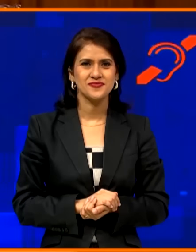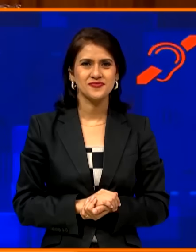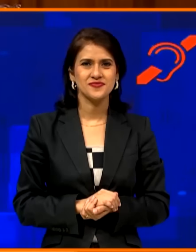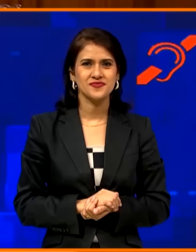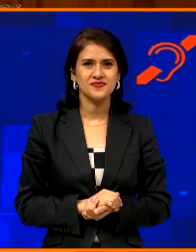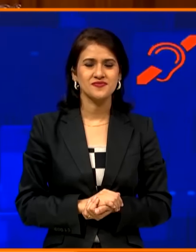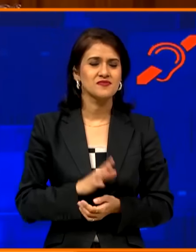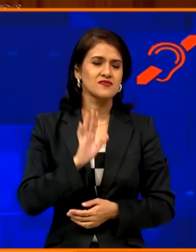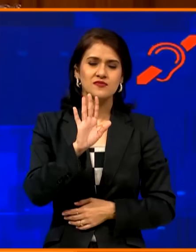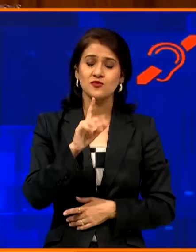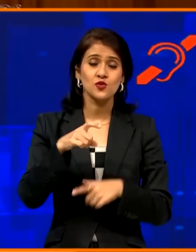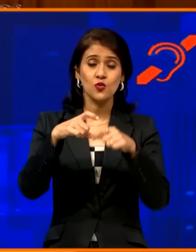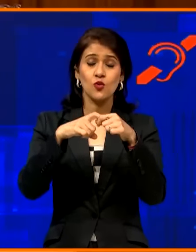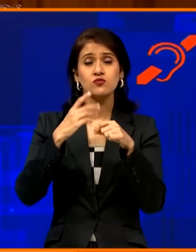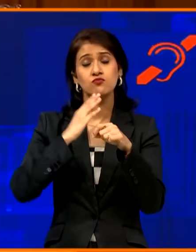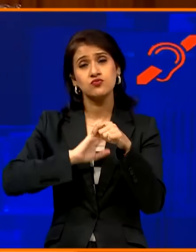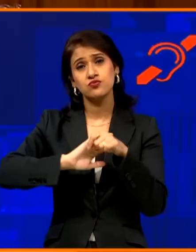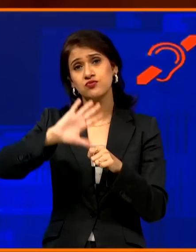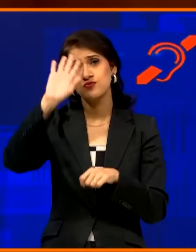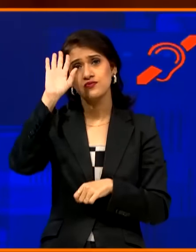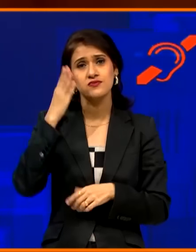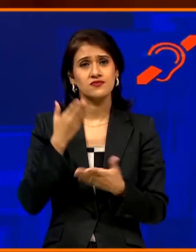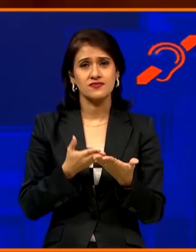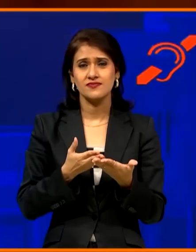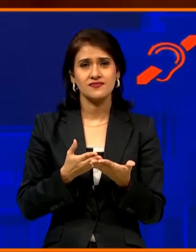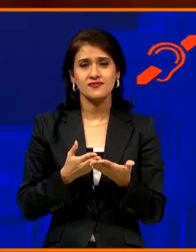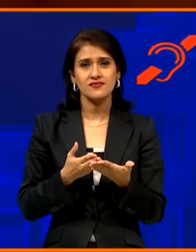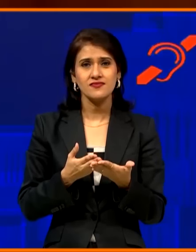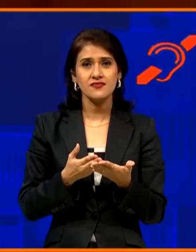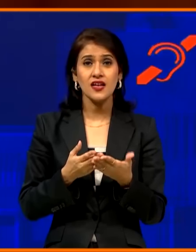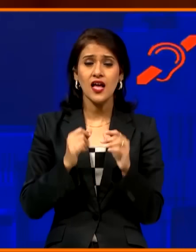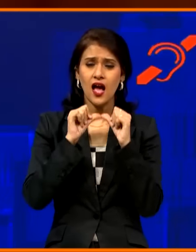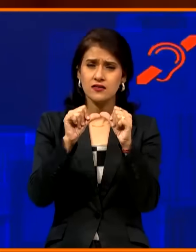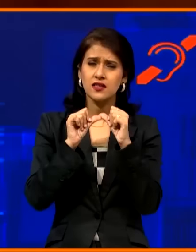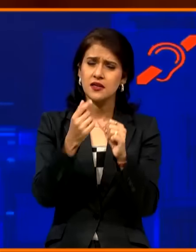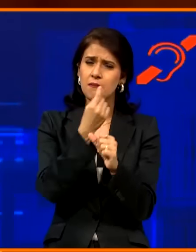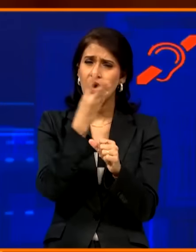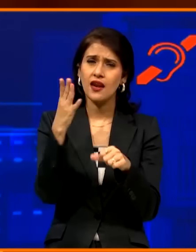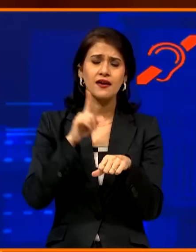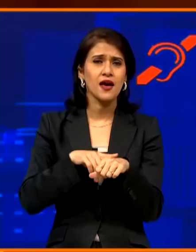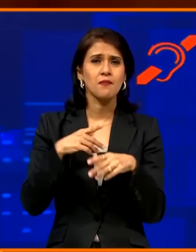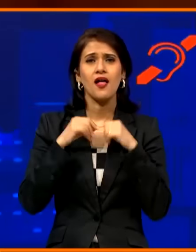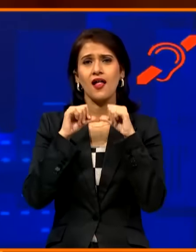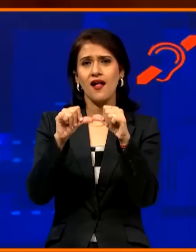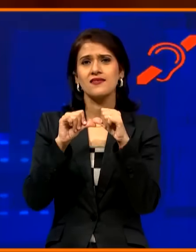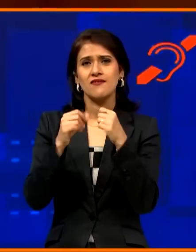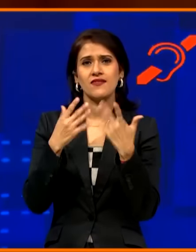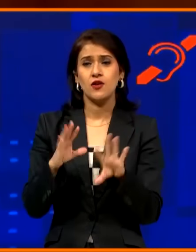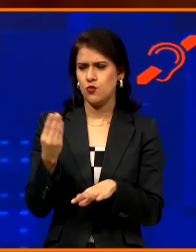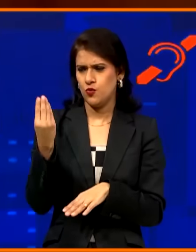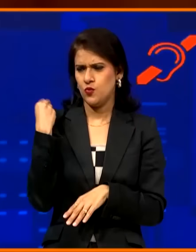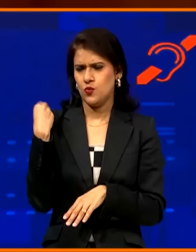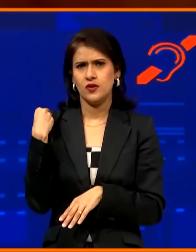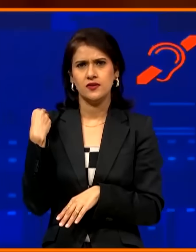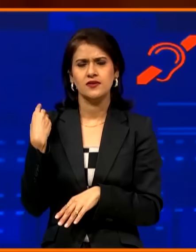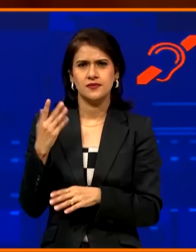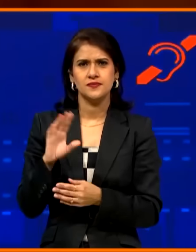बड़ा पुराना और घिसा पटा सवाल हो गया इसका जवाब बहुत पहले बार-बार दे चुके हैं हम अभी